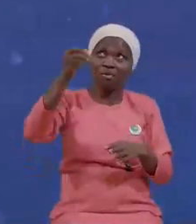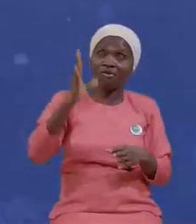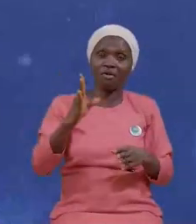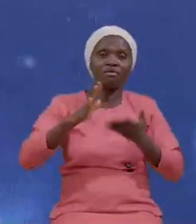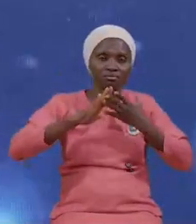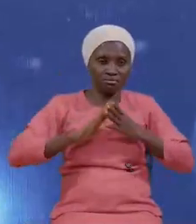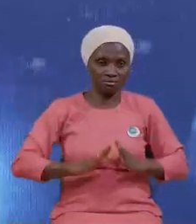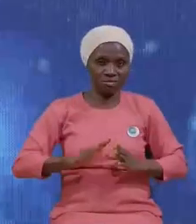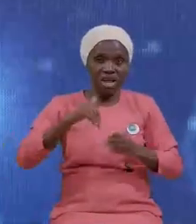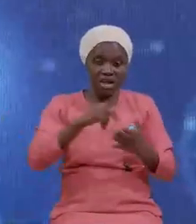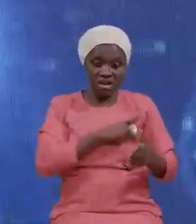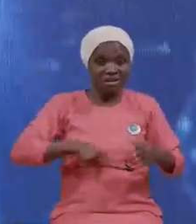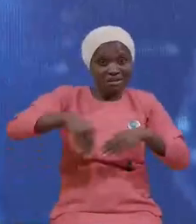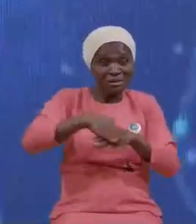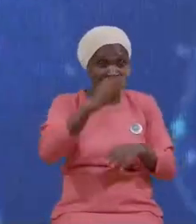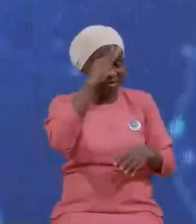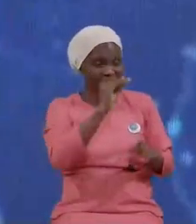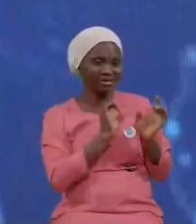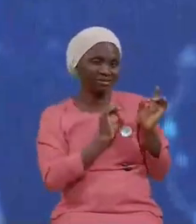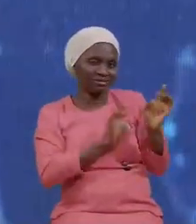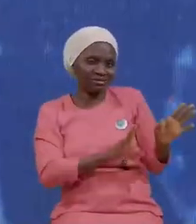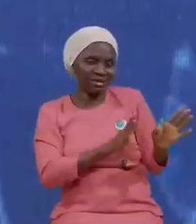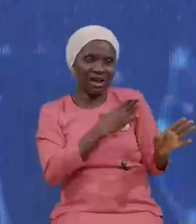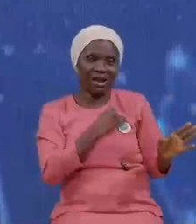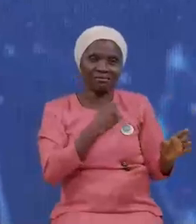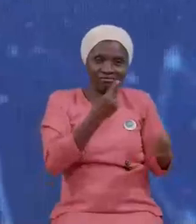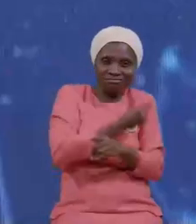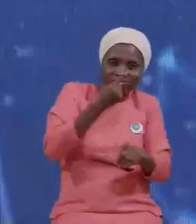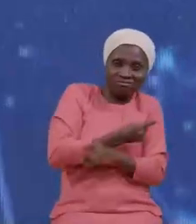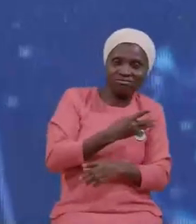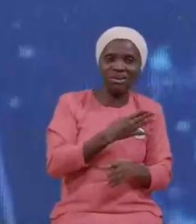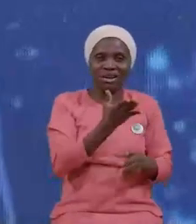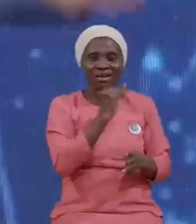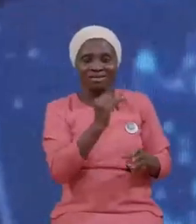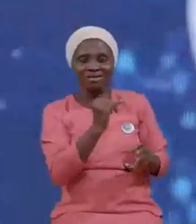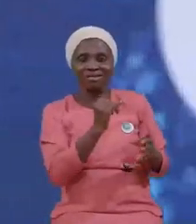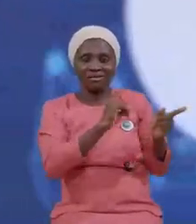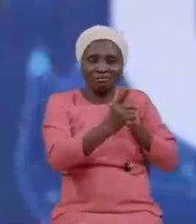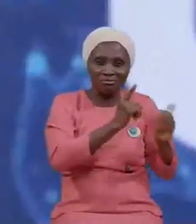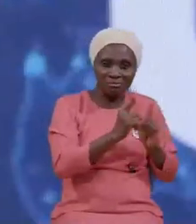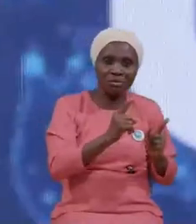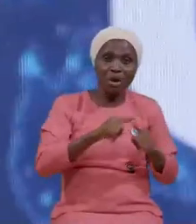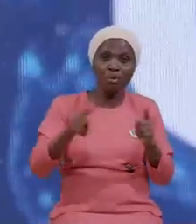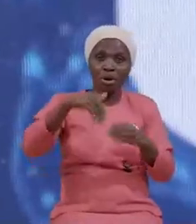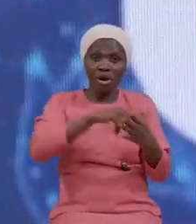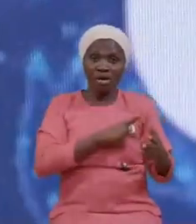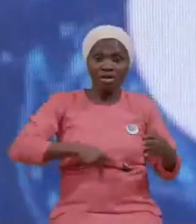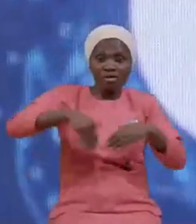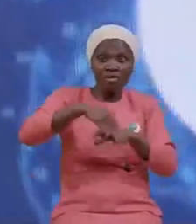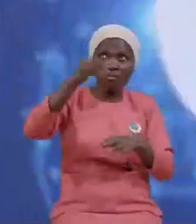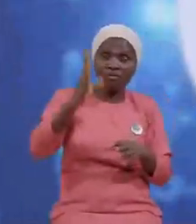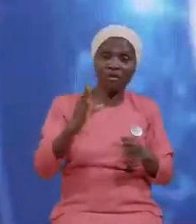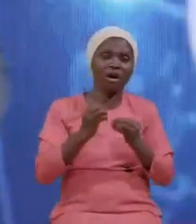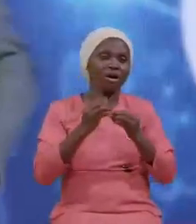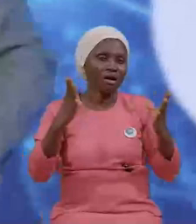Dans le royaume de Dieu, il y a la haine, il y a la vengeance. Dans le royaume de Dieu, il y a la paix